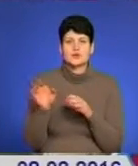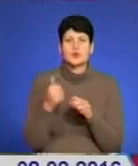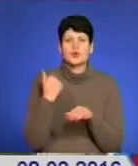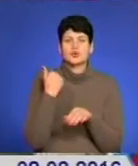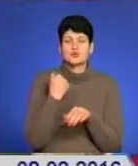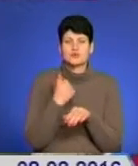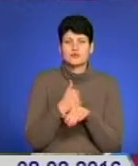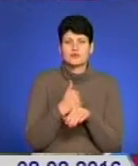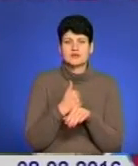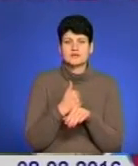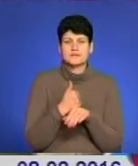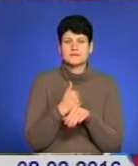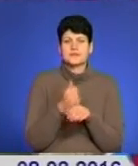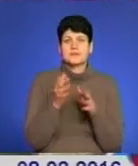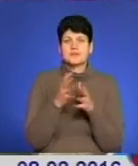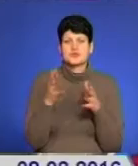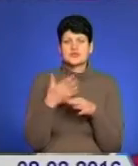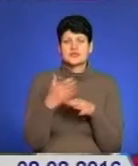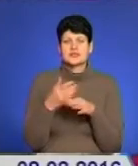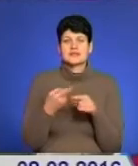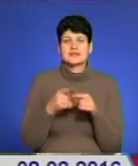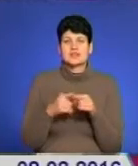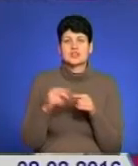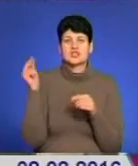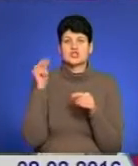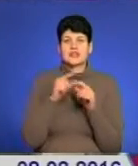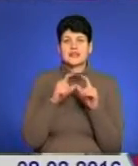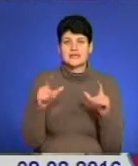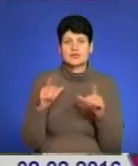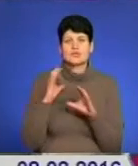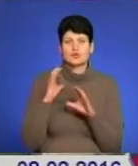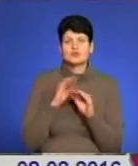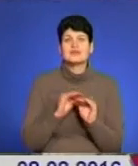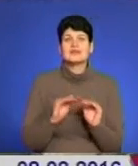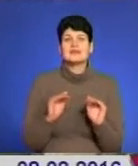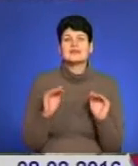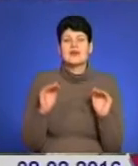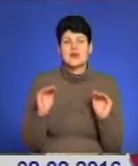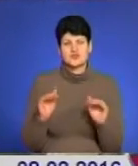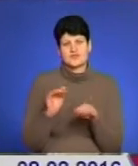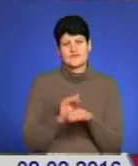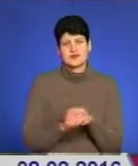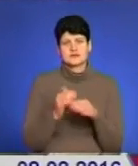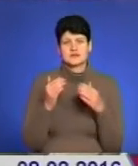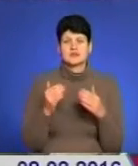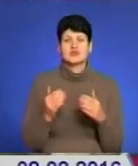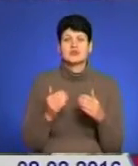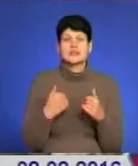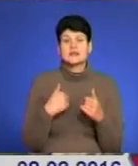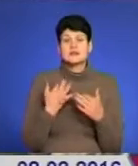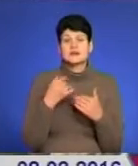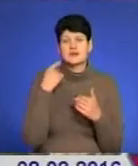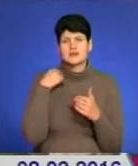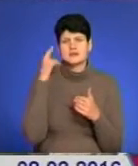основна, як говориться, львіна доля тої техніки – це є шкільні автобуси, які дитячі, фактично, і, наскільки я знаю, то